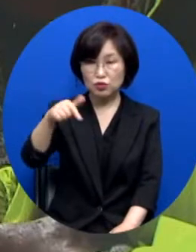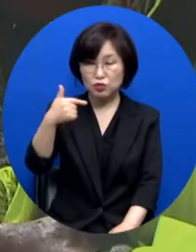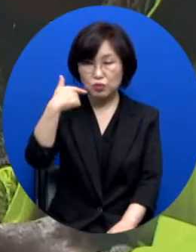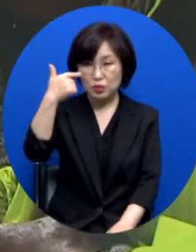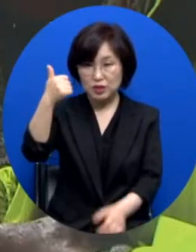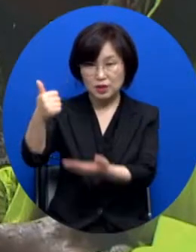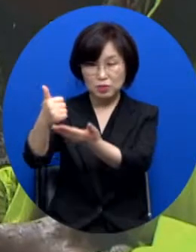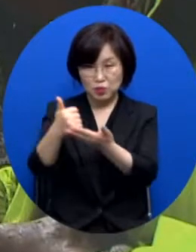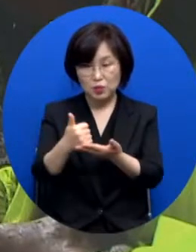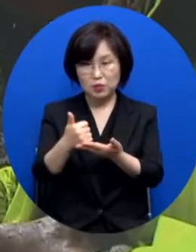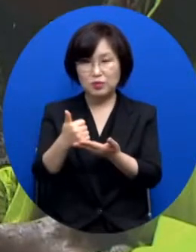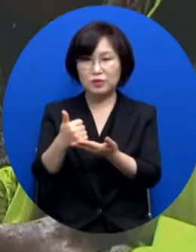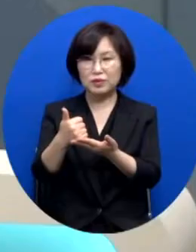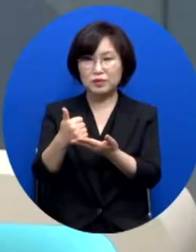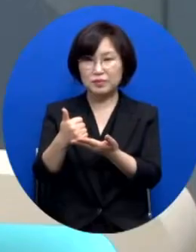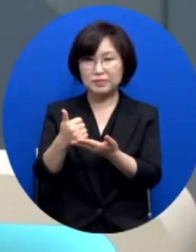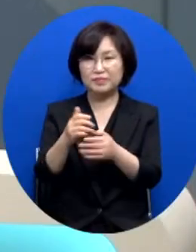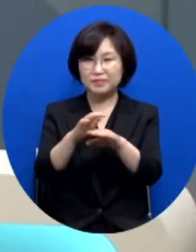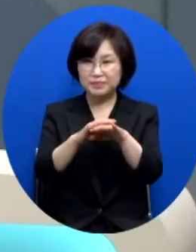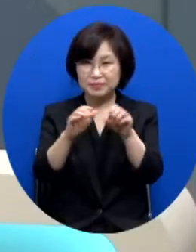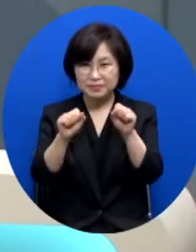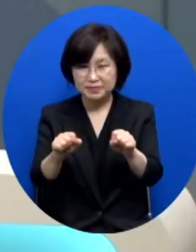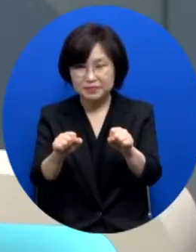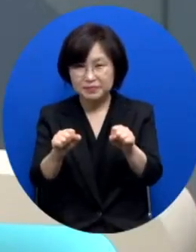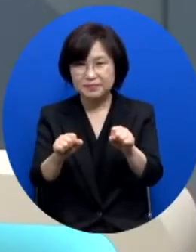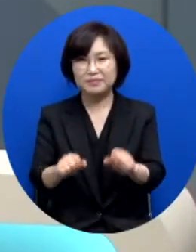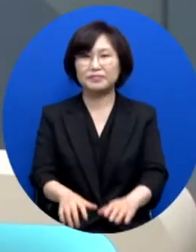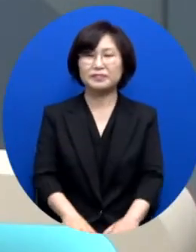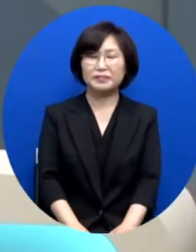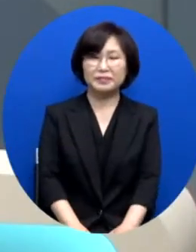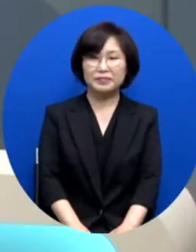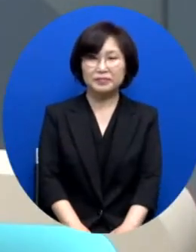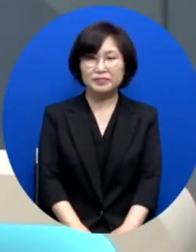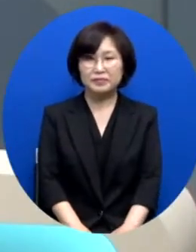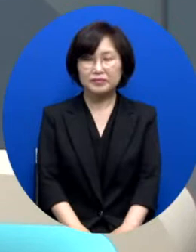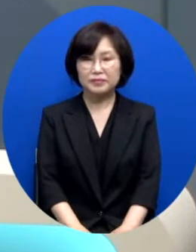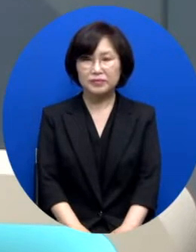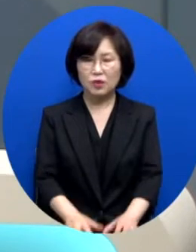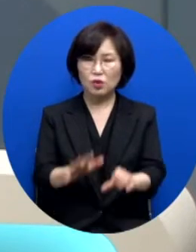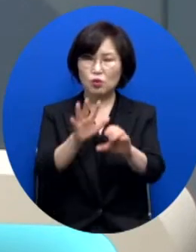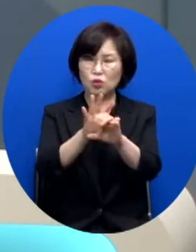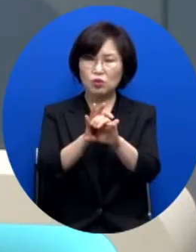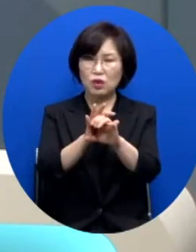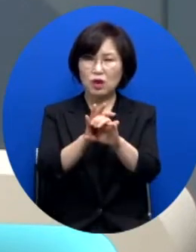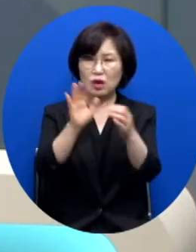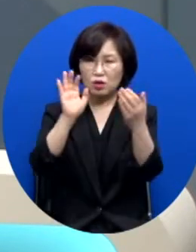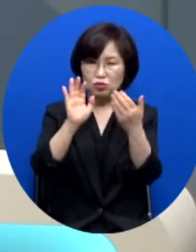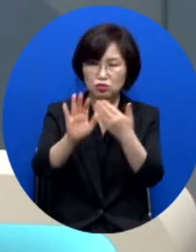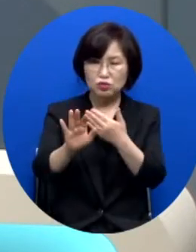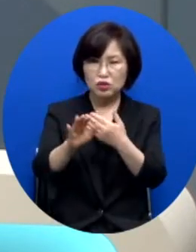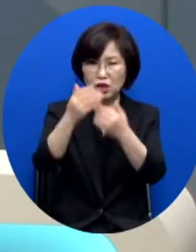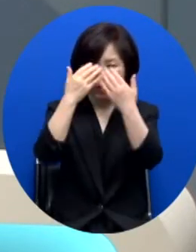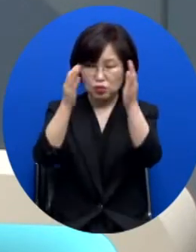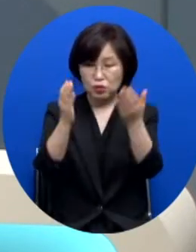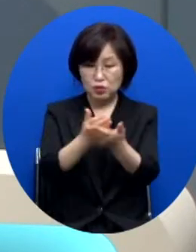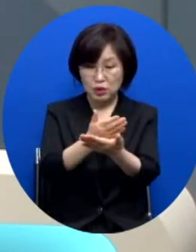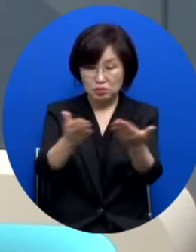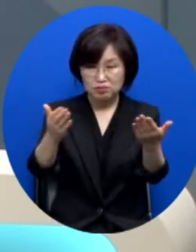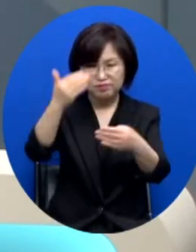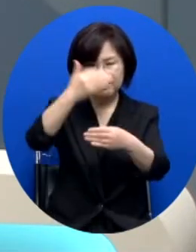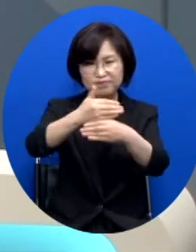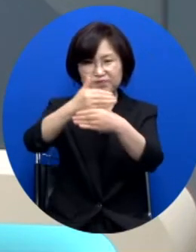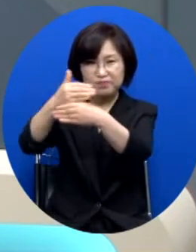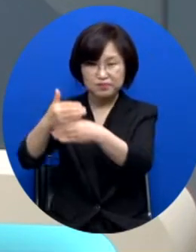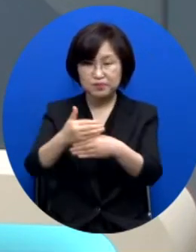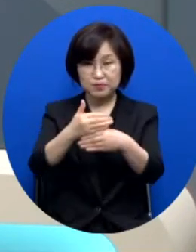모시고 이야기 나눠보겠습니다. 목사님, 안녕하세요. 예, 안녕하세요. 네, 코로나19 이후로 많은 무료급식소가 문을